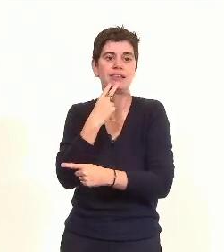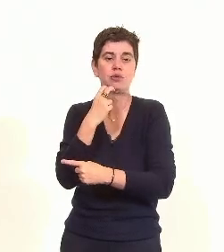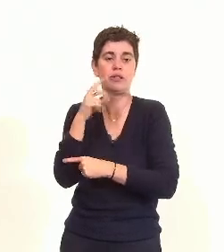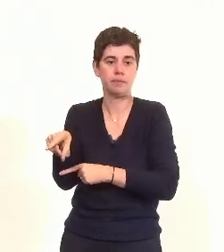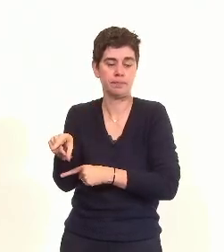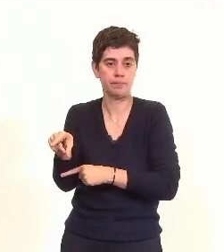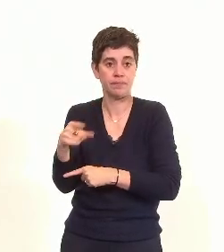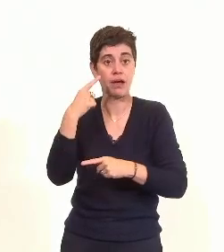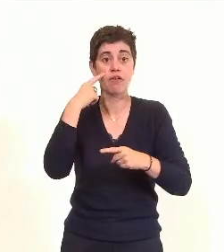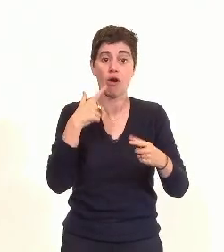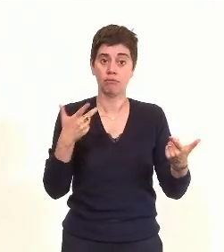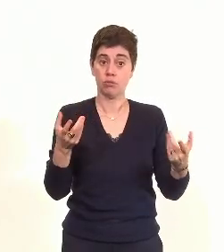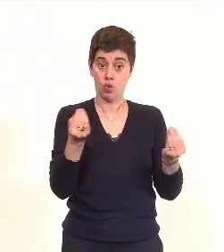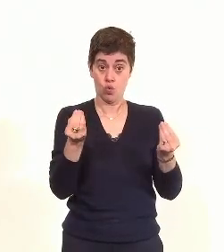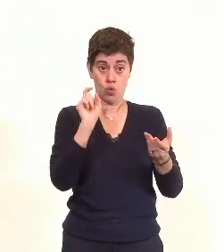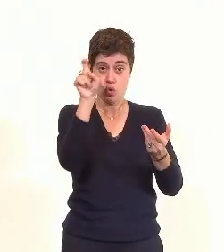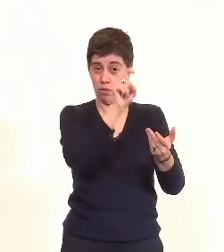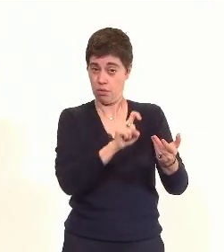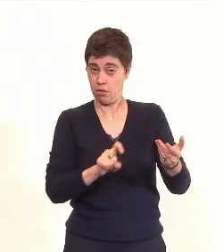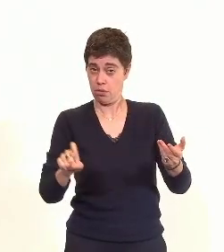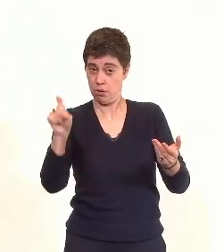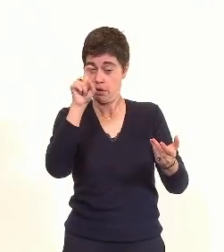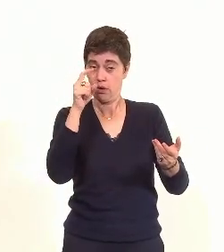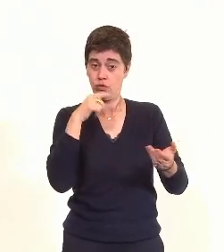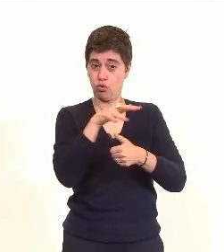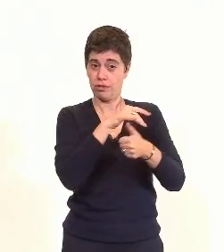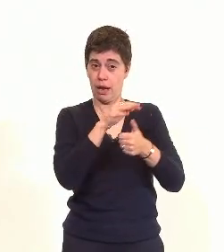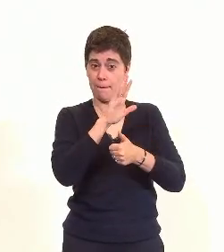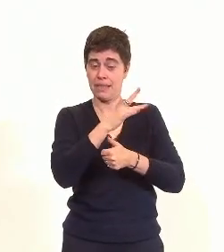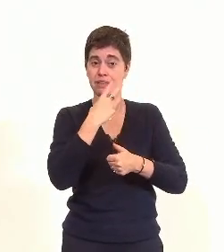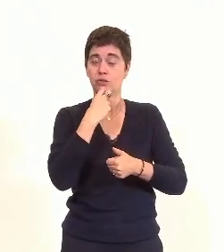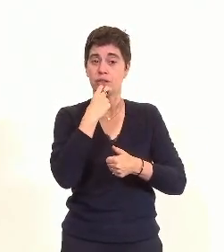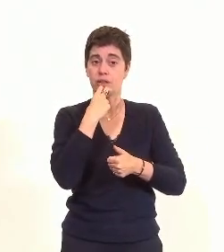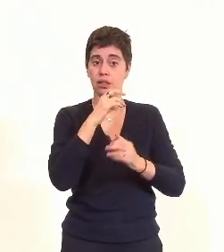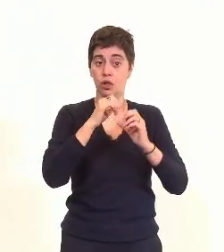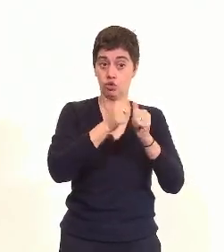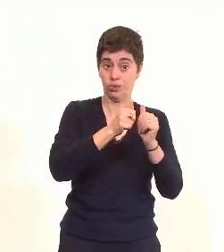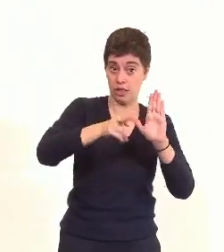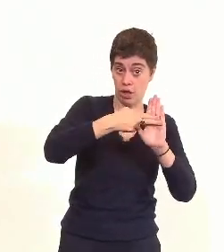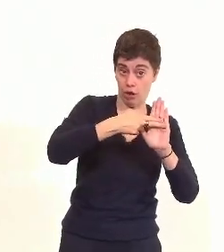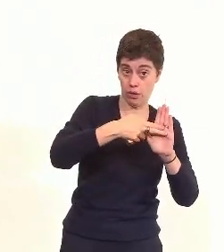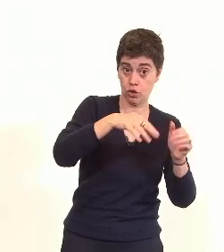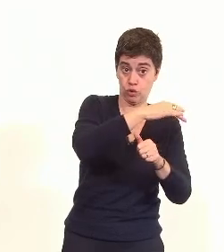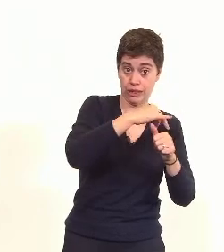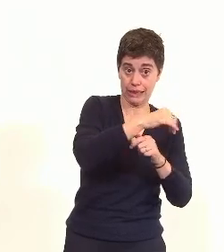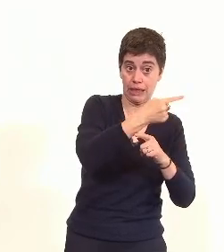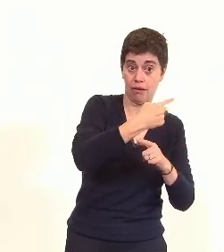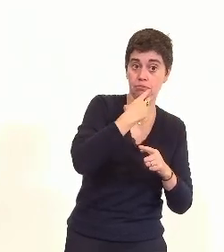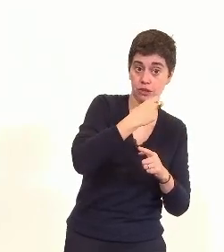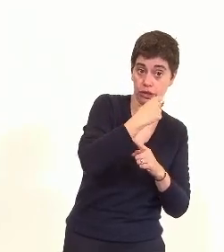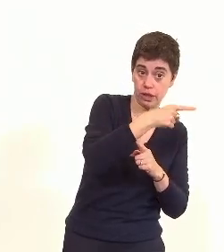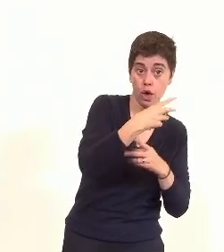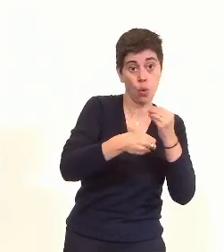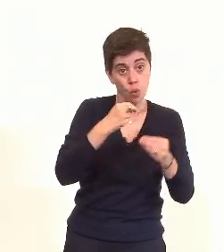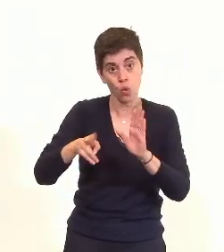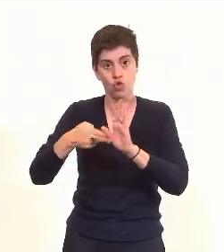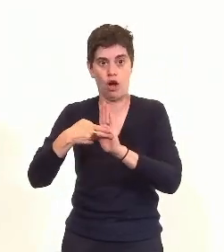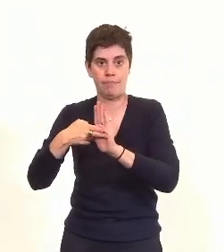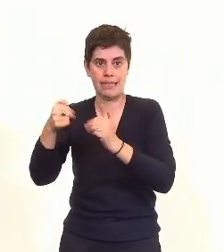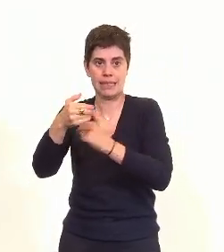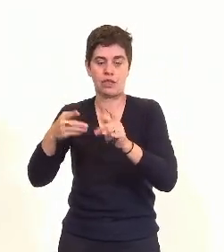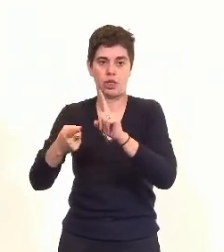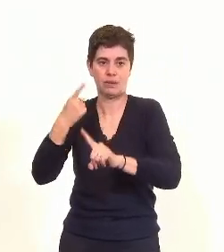de la citoyenneté, il y a quelque chose de différent selon qu'on se réfère aux normes de la société ou aux normes du secteur spécialisé. Et c'est en ce sens que je parle